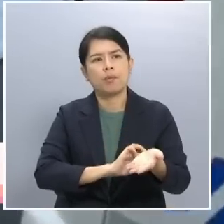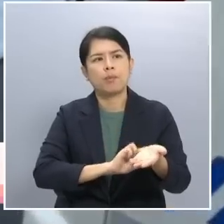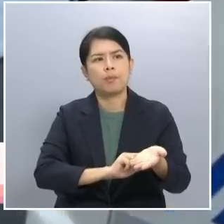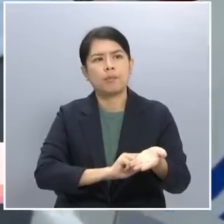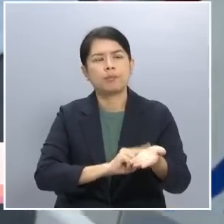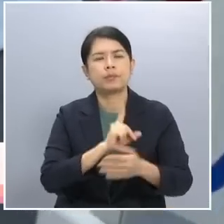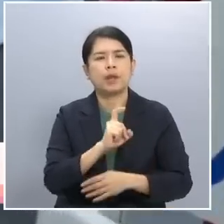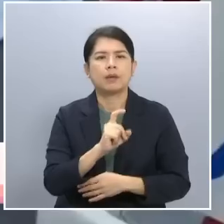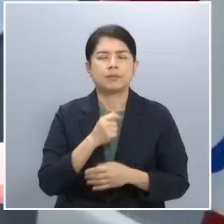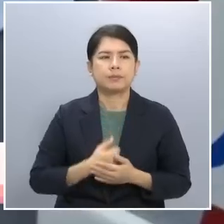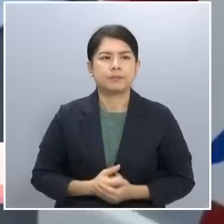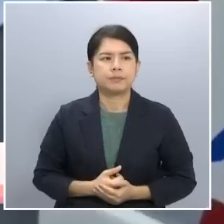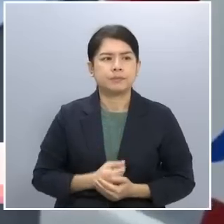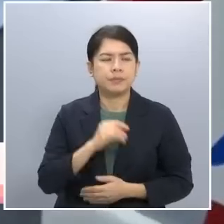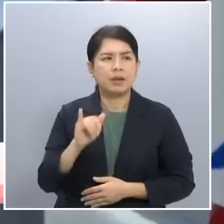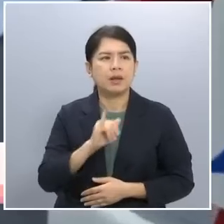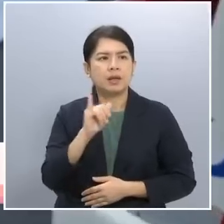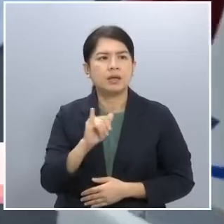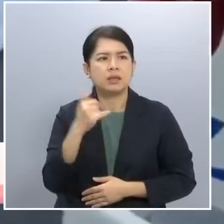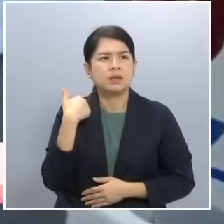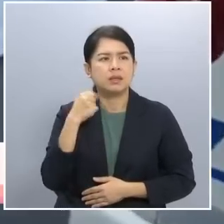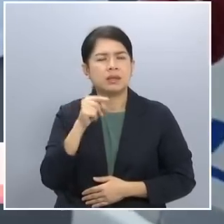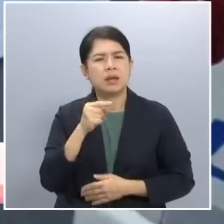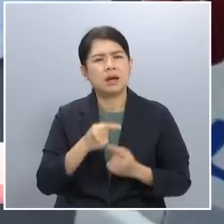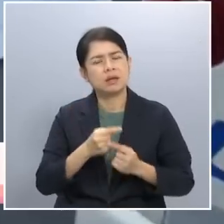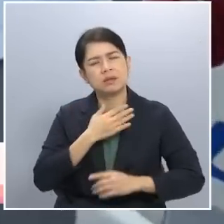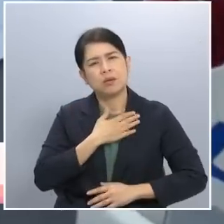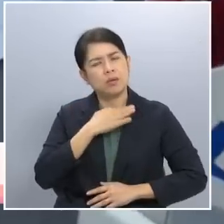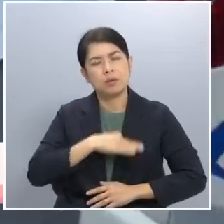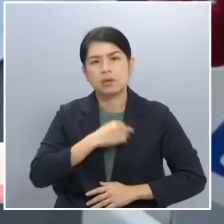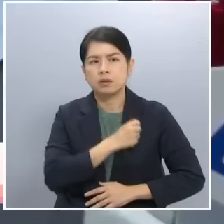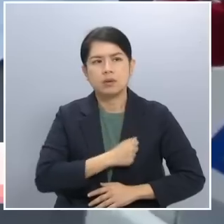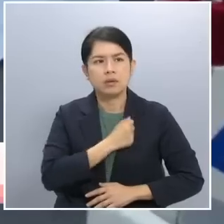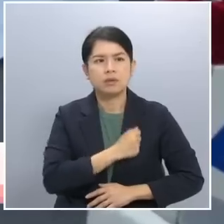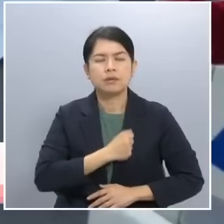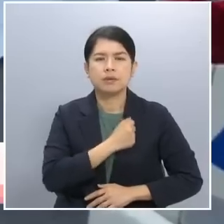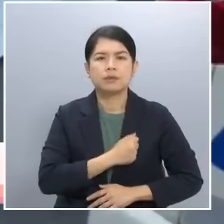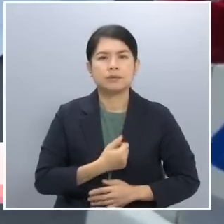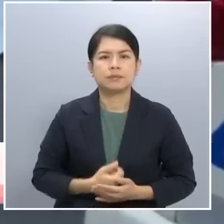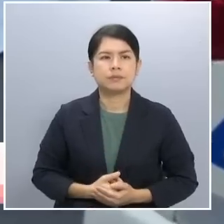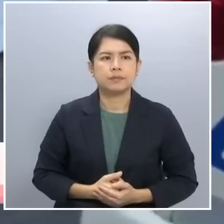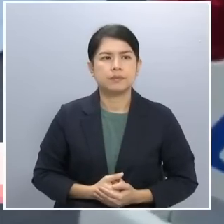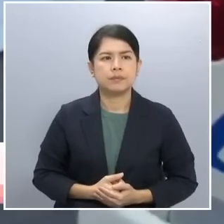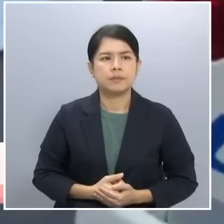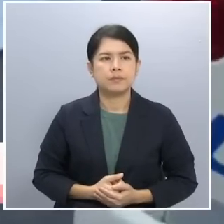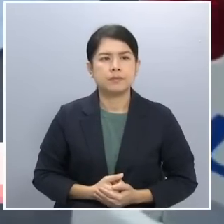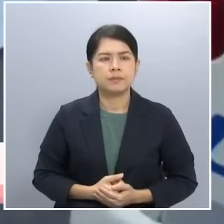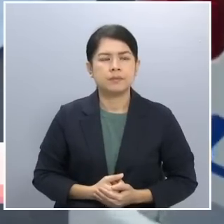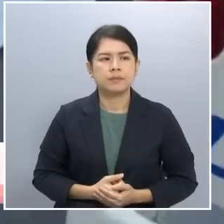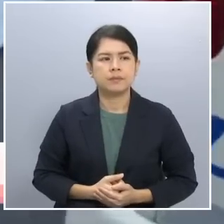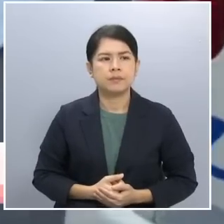เนี่ยฮะญาติญาติที่ตามมาที่หลังเนี่ยก็ร้องไห้ด้วยความเสียใจนะครับท่านผู้ชมครับโอ้โห